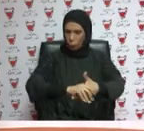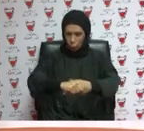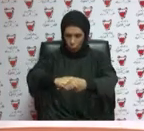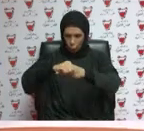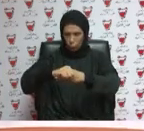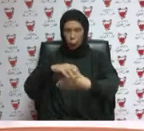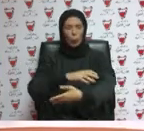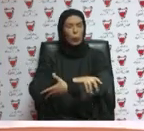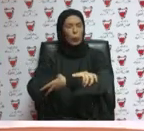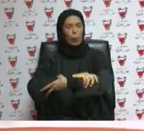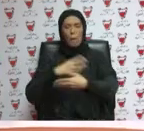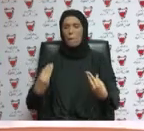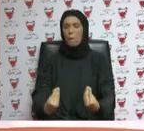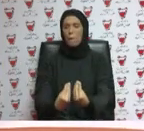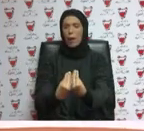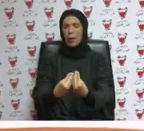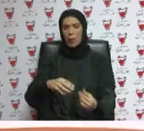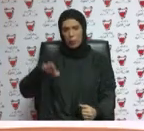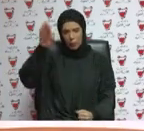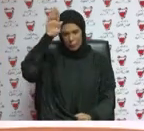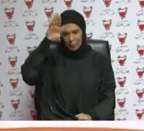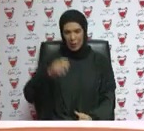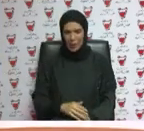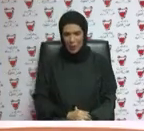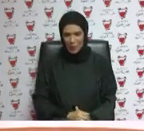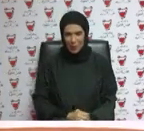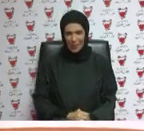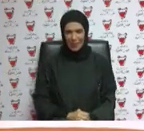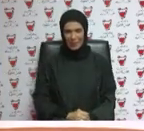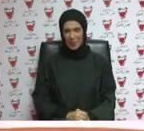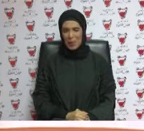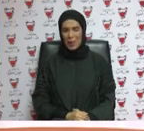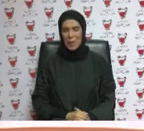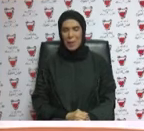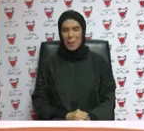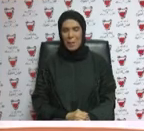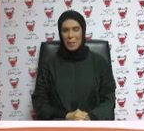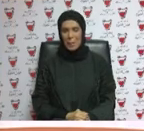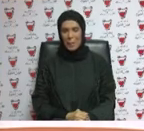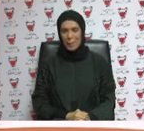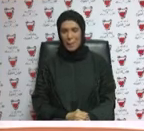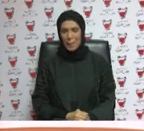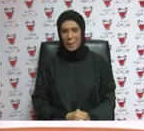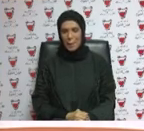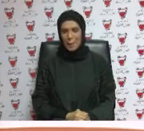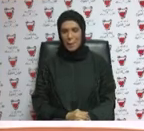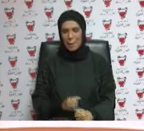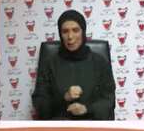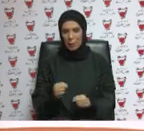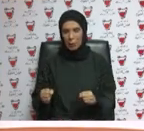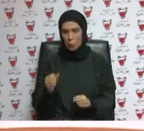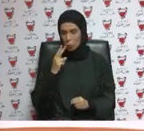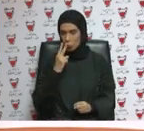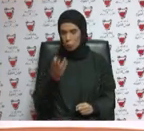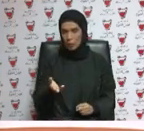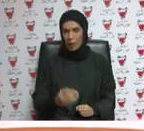هذه اليد، وإن شاء الله نكون كلنا سند لسيدي صاحب الجلالة. معالي الرئيس المشروع المتمثل أمامنا